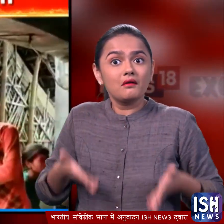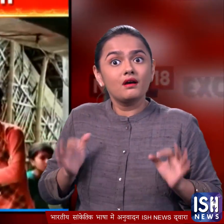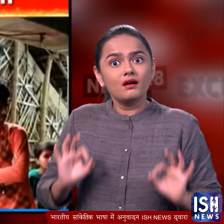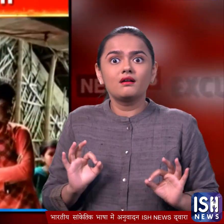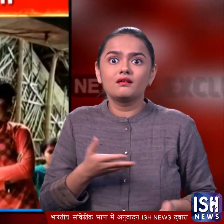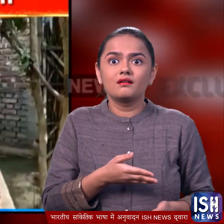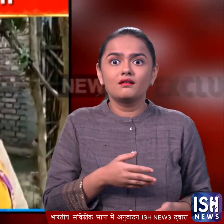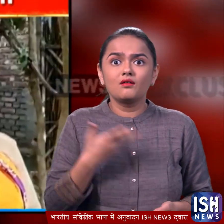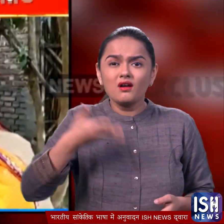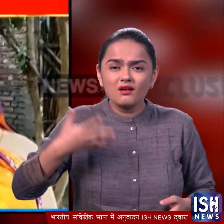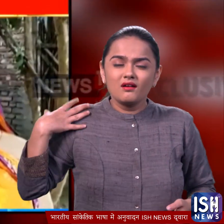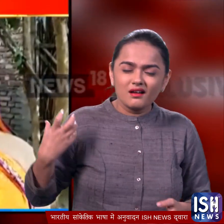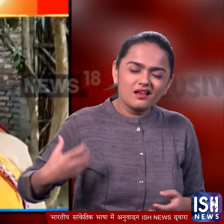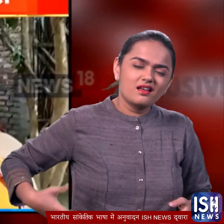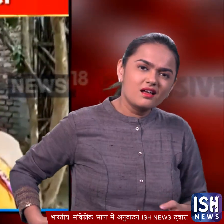लगवाने की वजह बताया था।